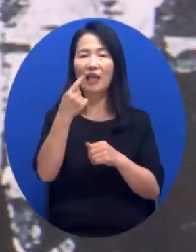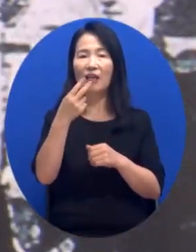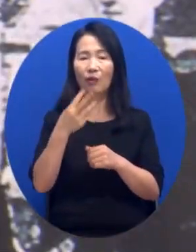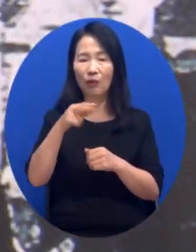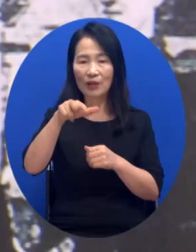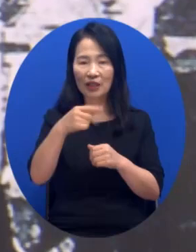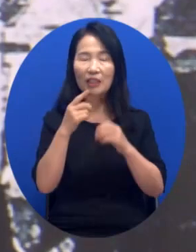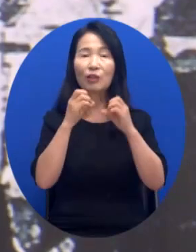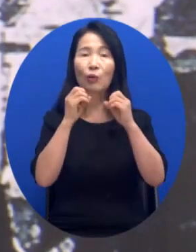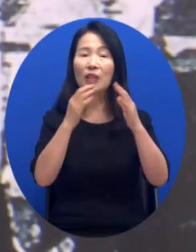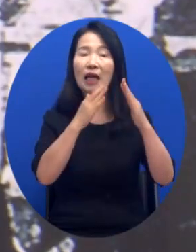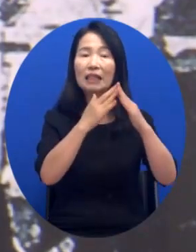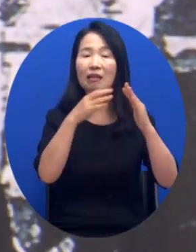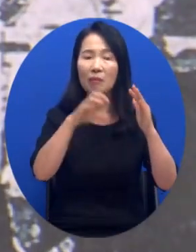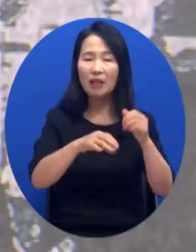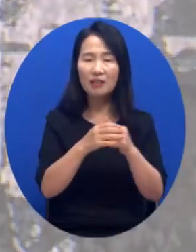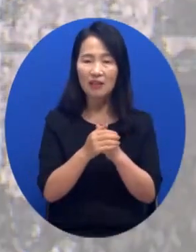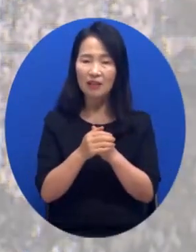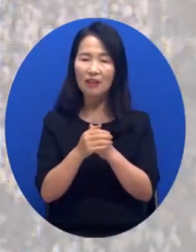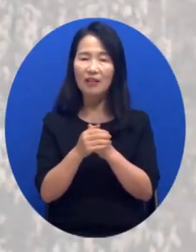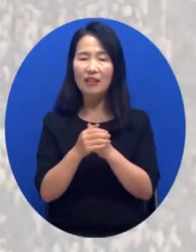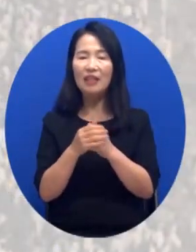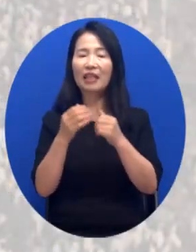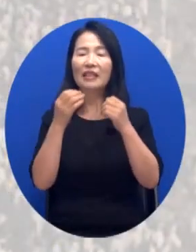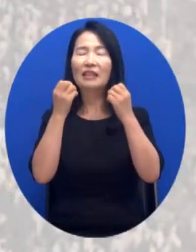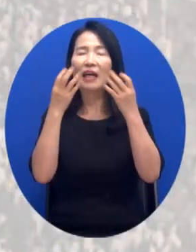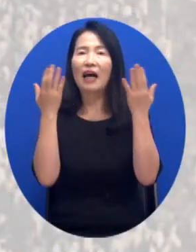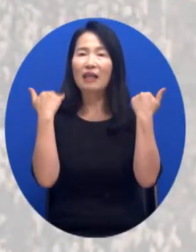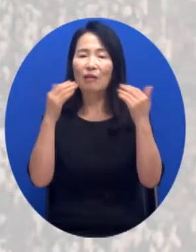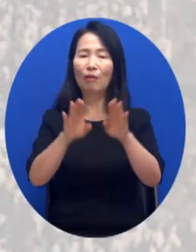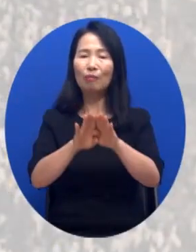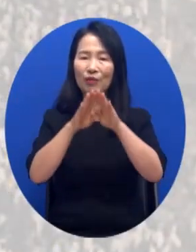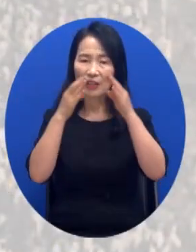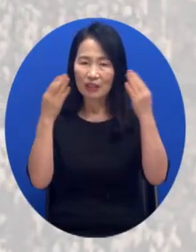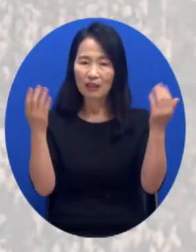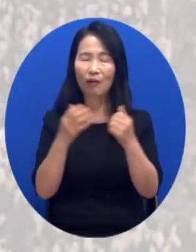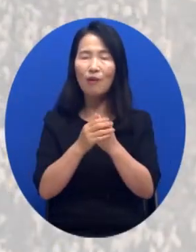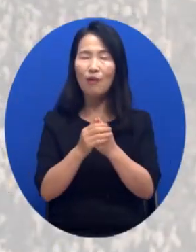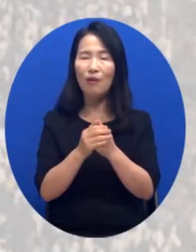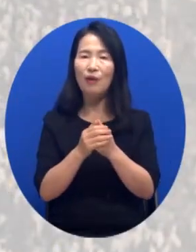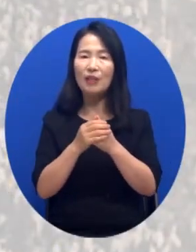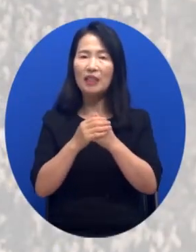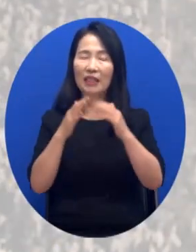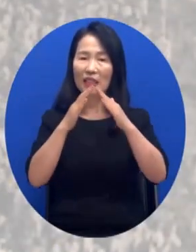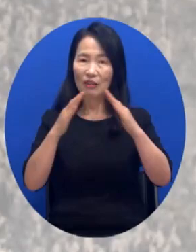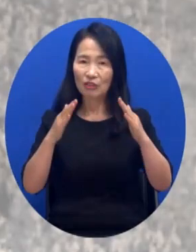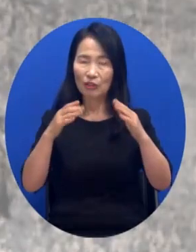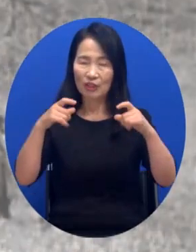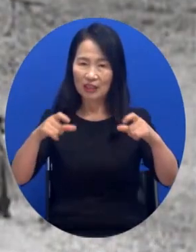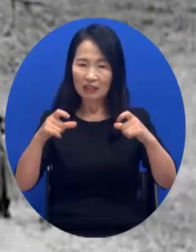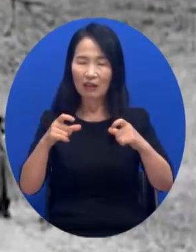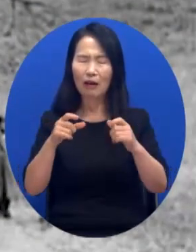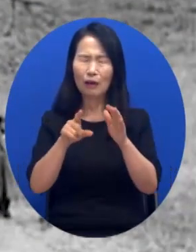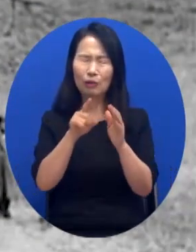사택에서 신학문당이라는 학교가 문을 열고 호남 지역 최초의 근대 교육을 시작하게 됩니다.